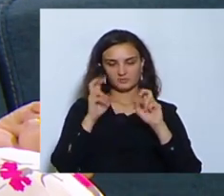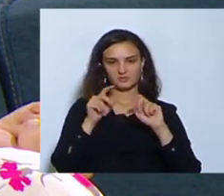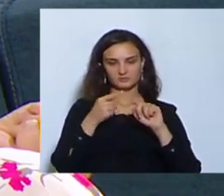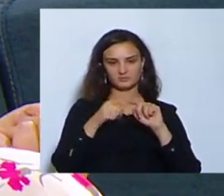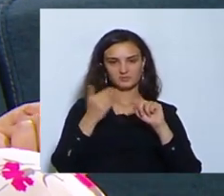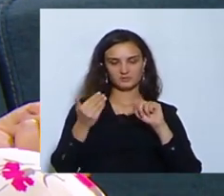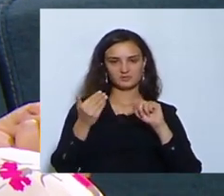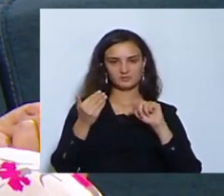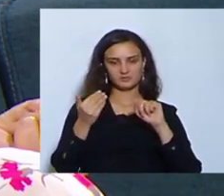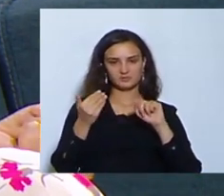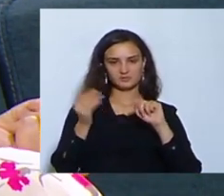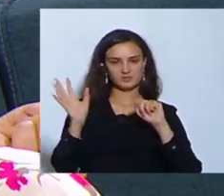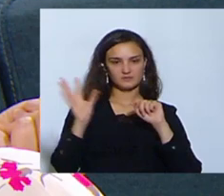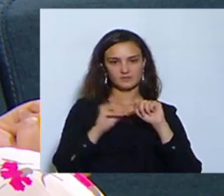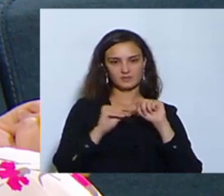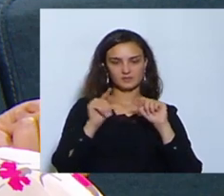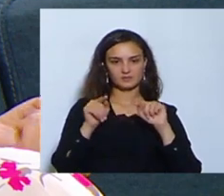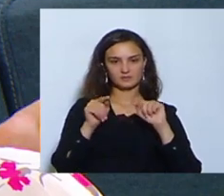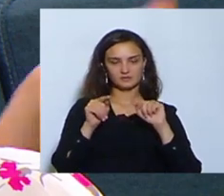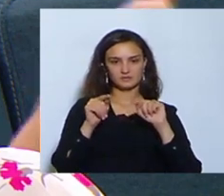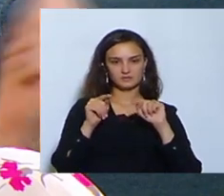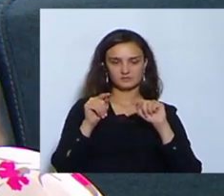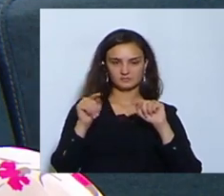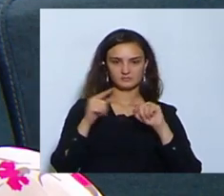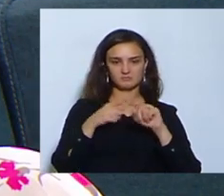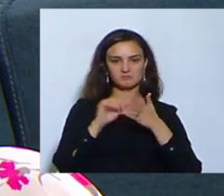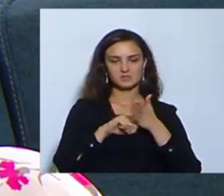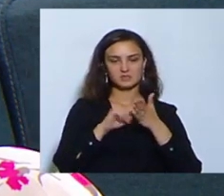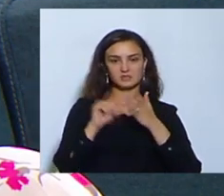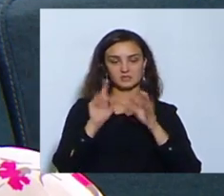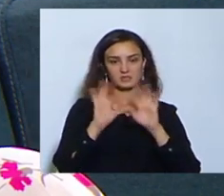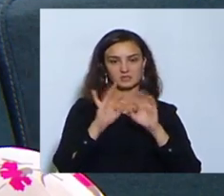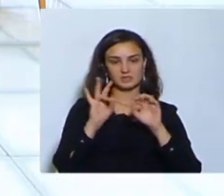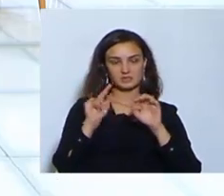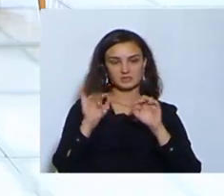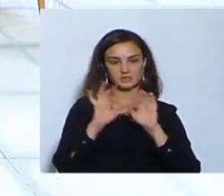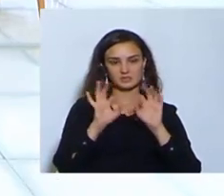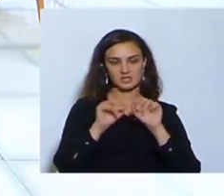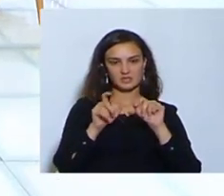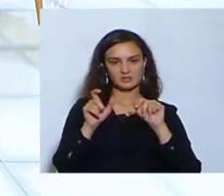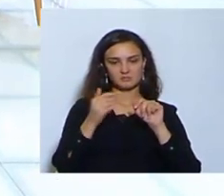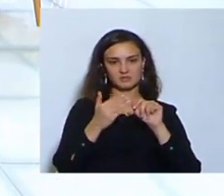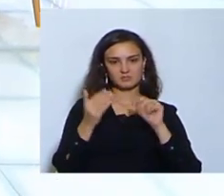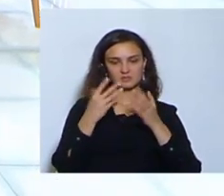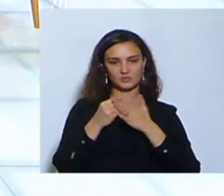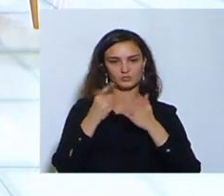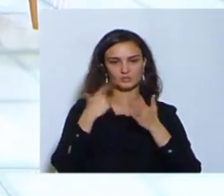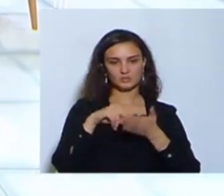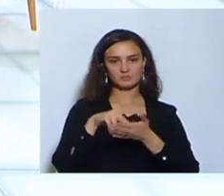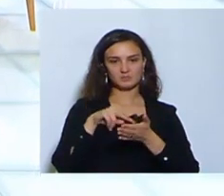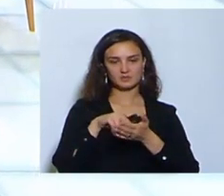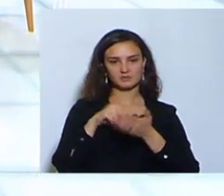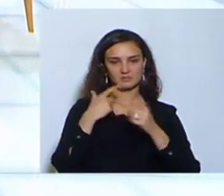აშლობებისთვის დამახასიათებელი, ყველა აშლობისთვის დამახასიათებელი ფაქტორი, რაც ნათემ აღნიშნა, ადამიანის თვითღირებულება,